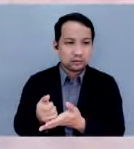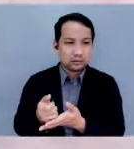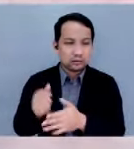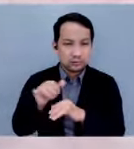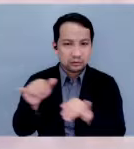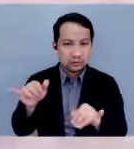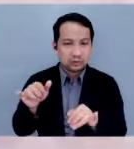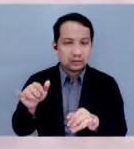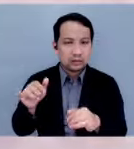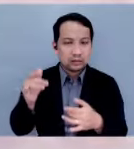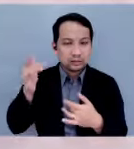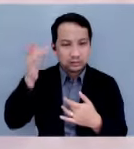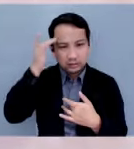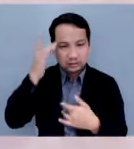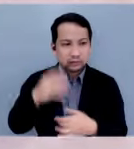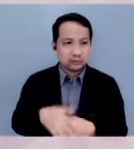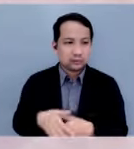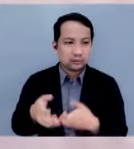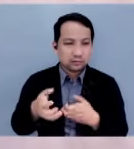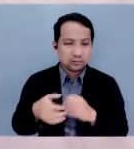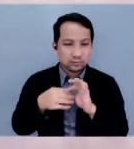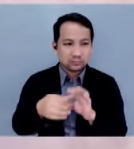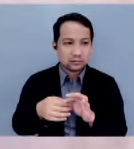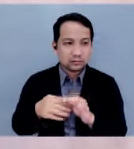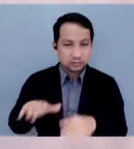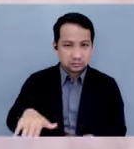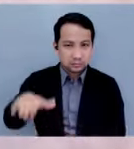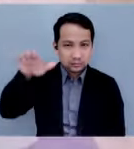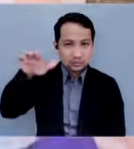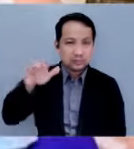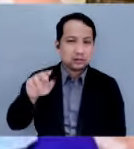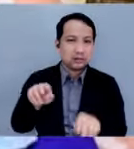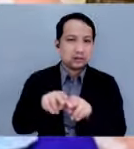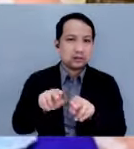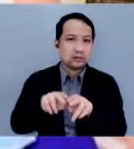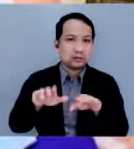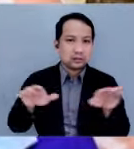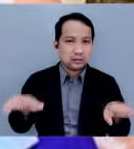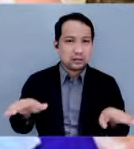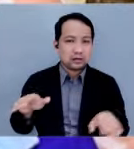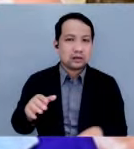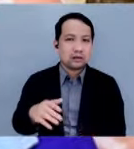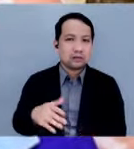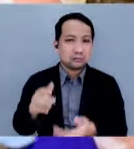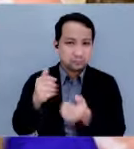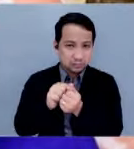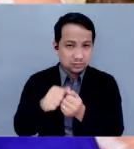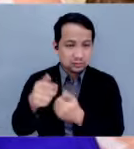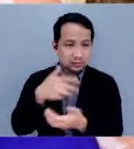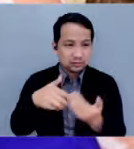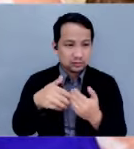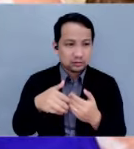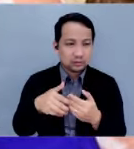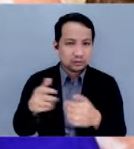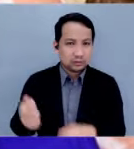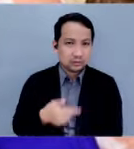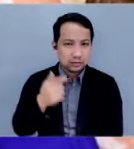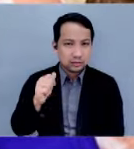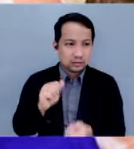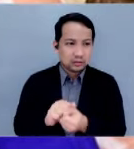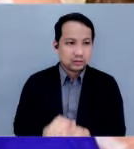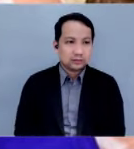kondisyon. Gusto ko lang po na lumaki po siya normal na bata. Makasama po namin siya ng matagal.